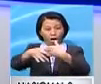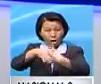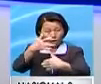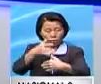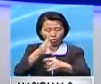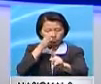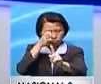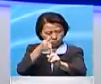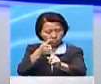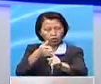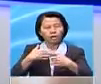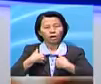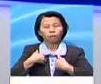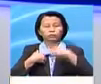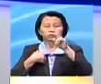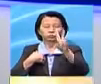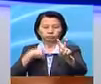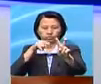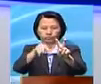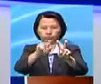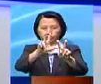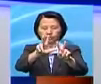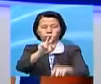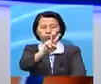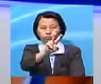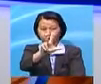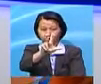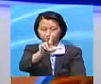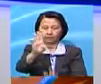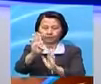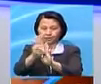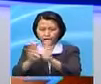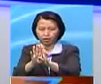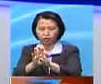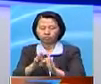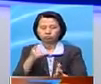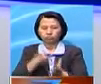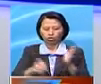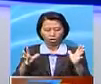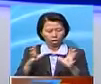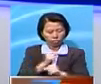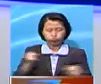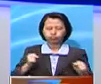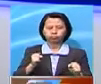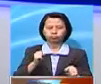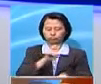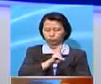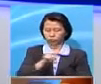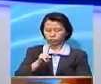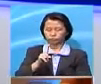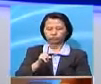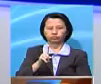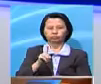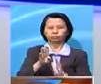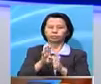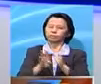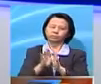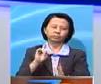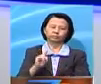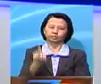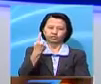pembinaan MRT adalah RM23 bilion, manakala kos sebenar hanya RM21 bilion.